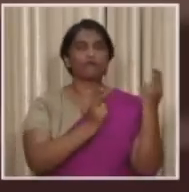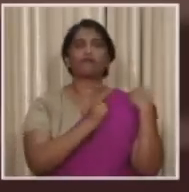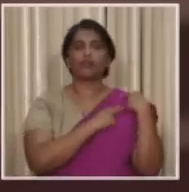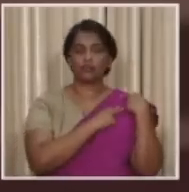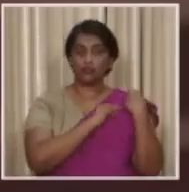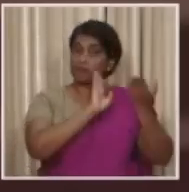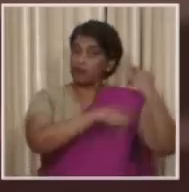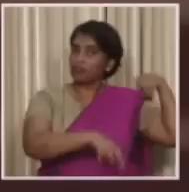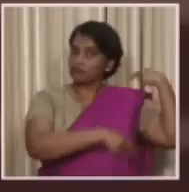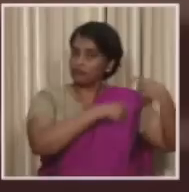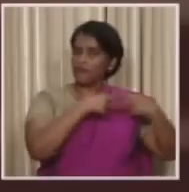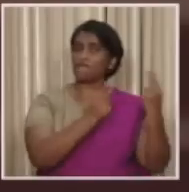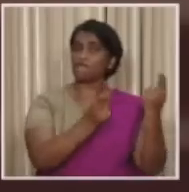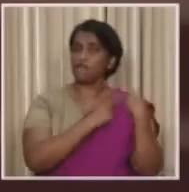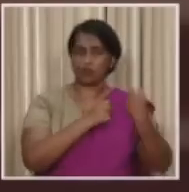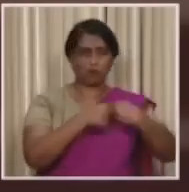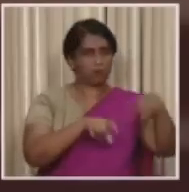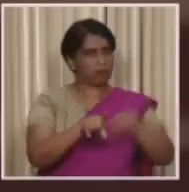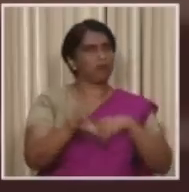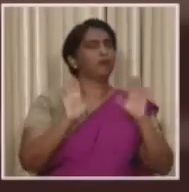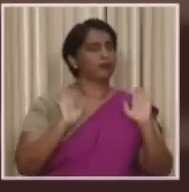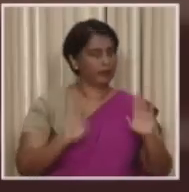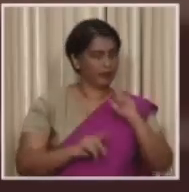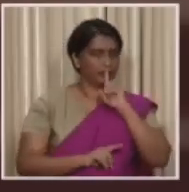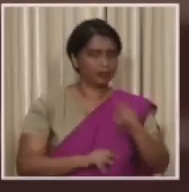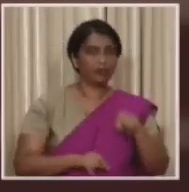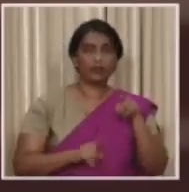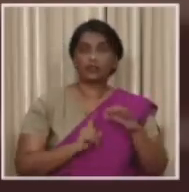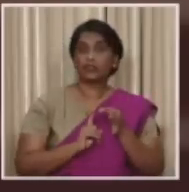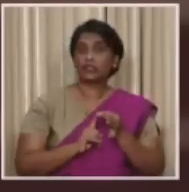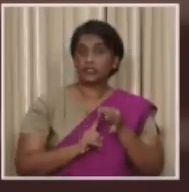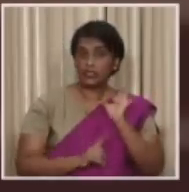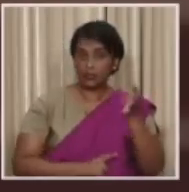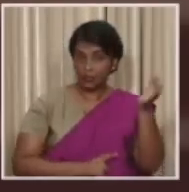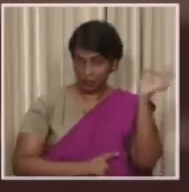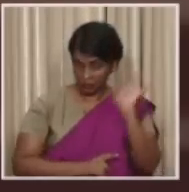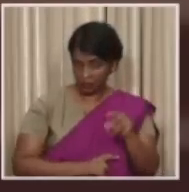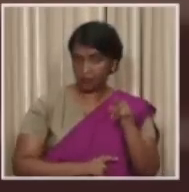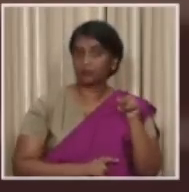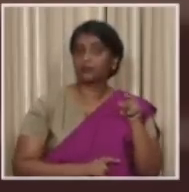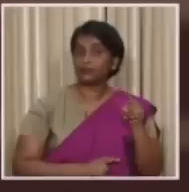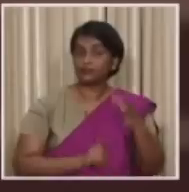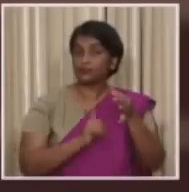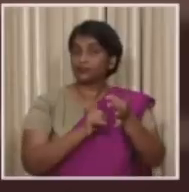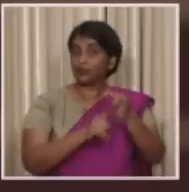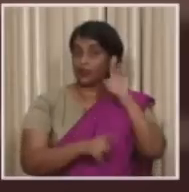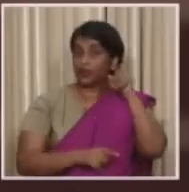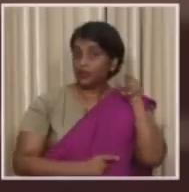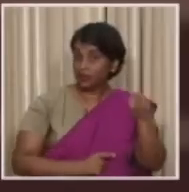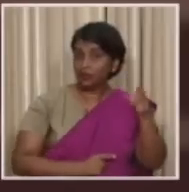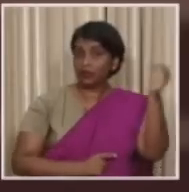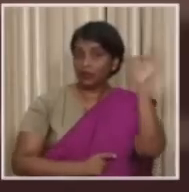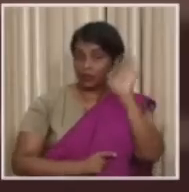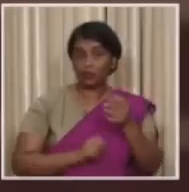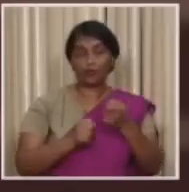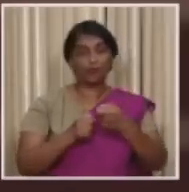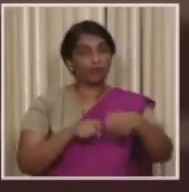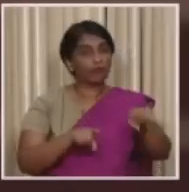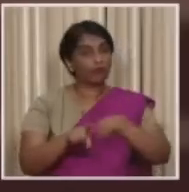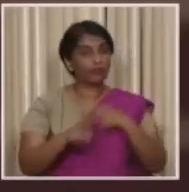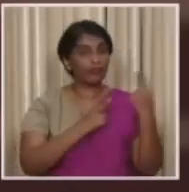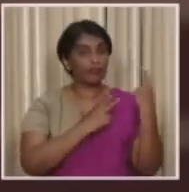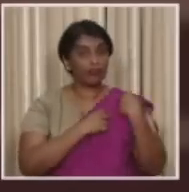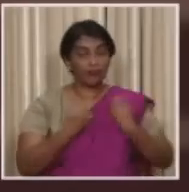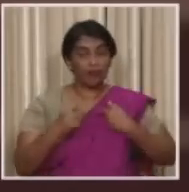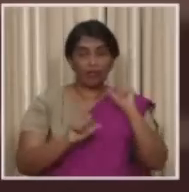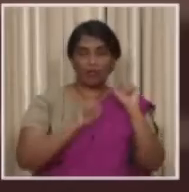ඒ කාලේ ඉඳන් වග කියන්න ඕනි කියලා කියන්නේ. ඒ නිසා මෙතන සභාපතිවරයා පත් කරනකොට ඒ සභාපතිවරයා පත් කිරීමේ වගකීම මෙතන අපි